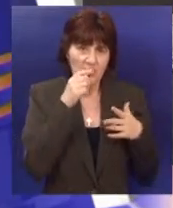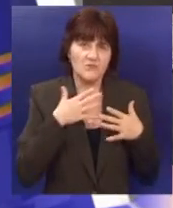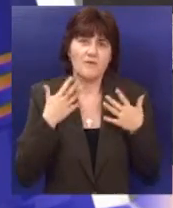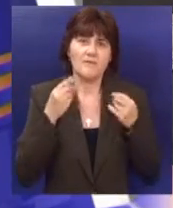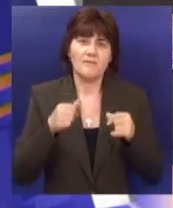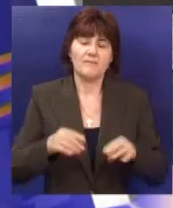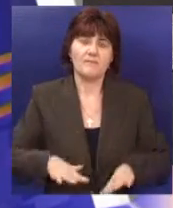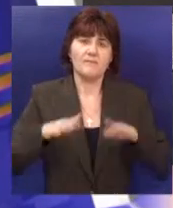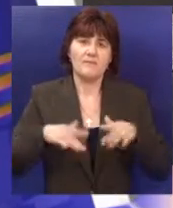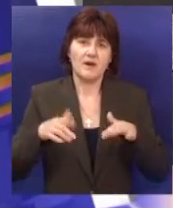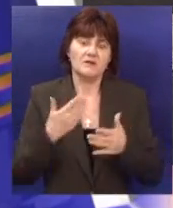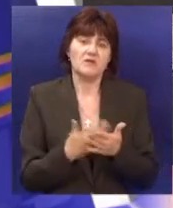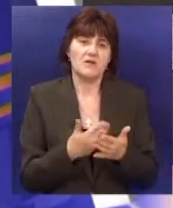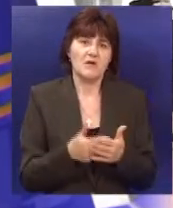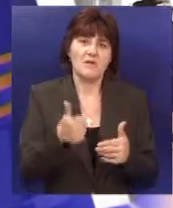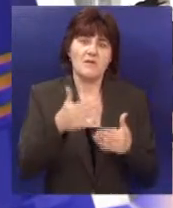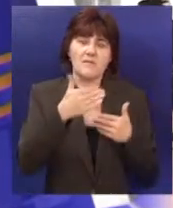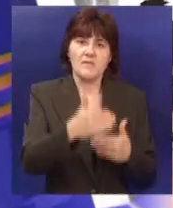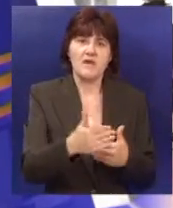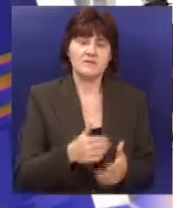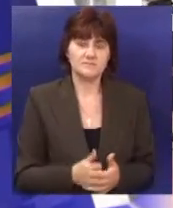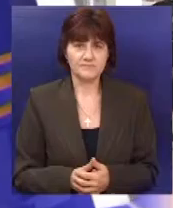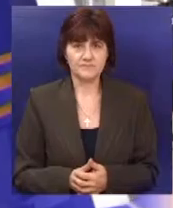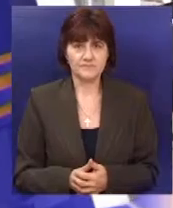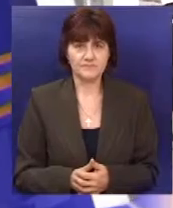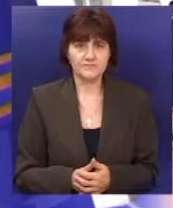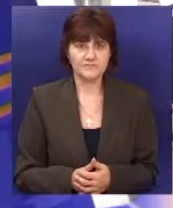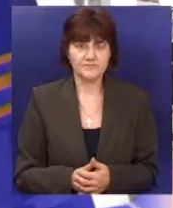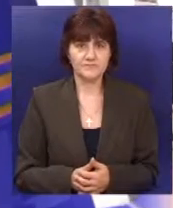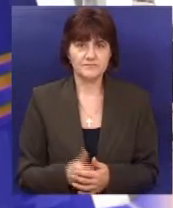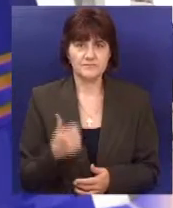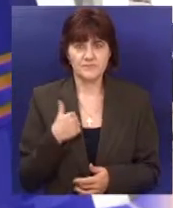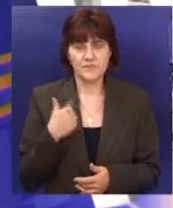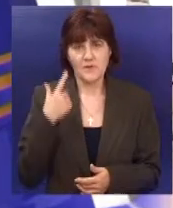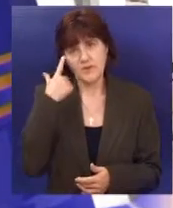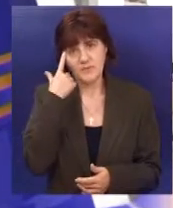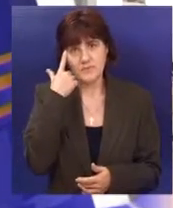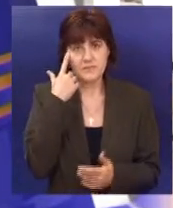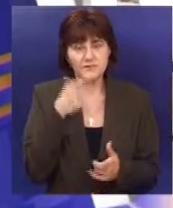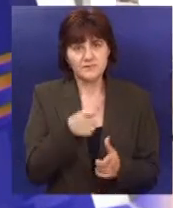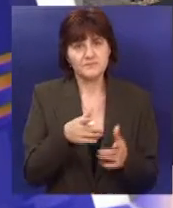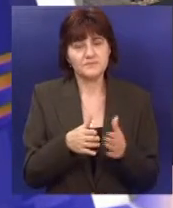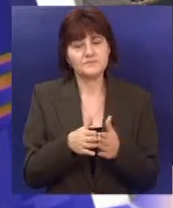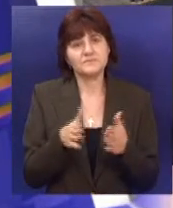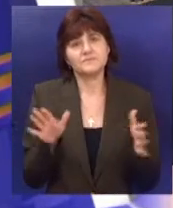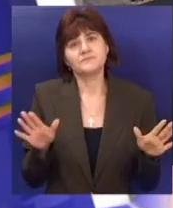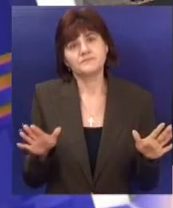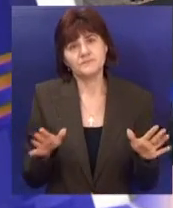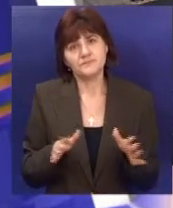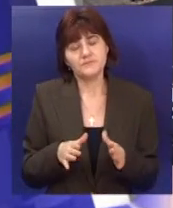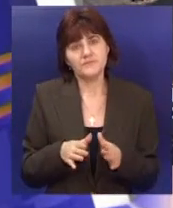ovde udisali prašinu svaki put kada bi neko kroz nju prošao. Mislim da pored velikih i